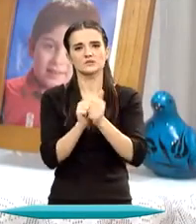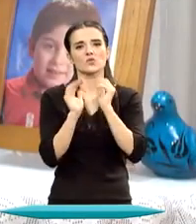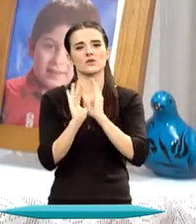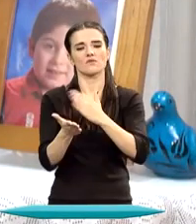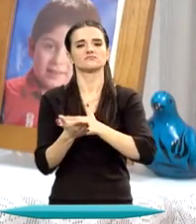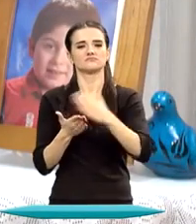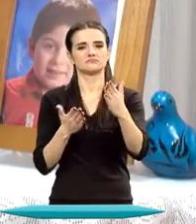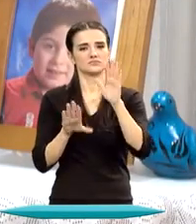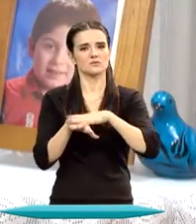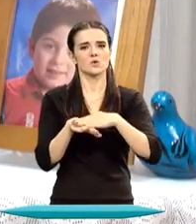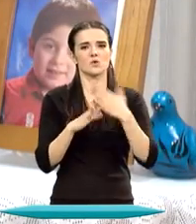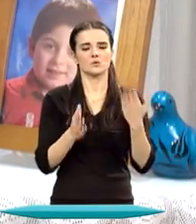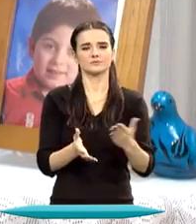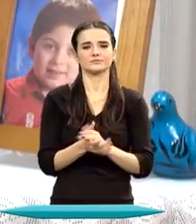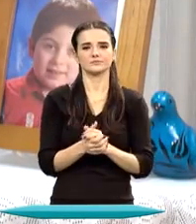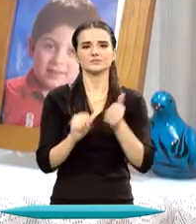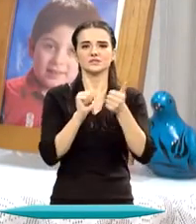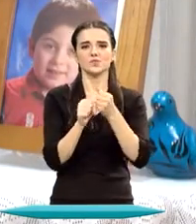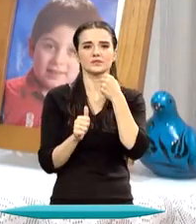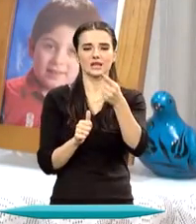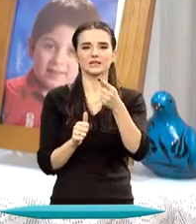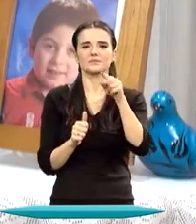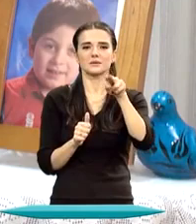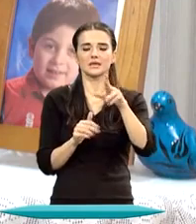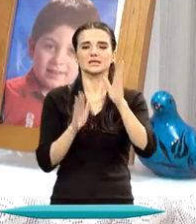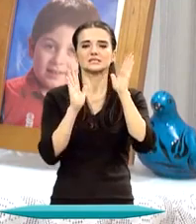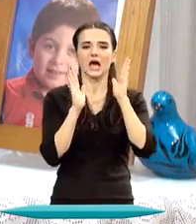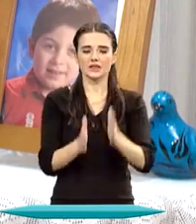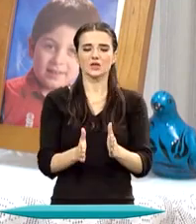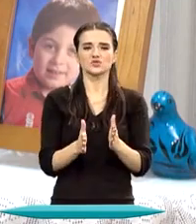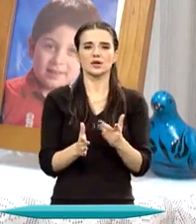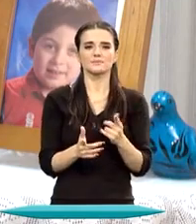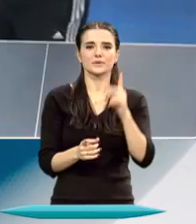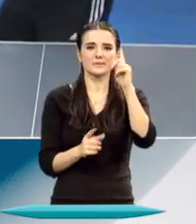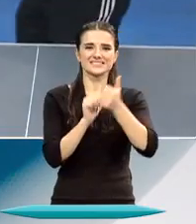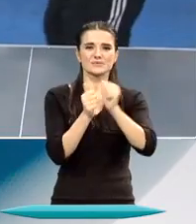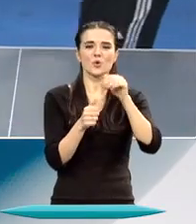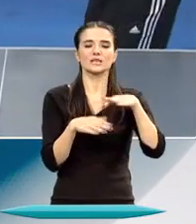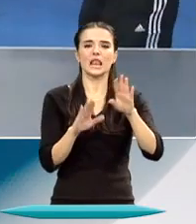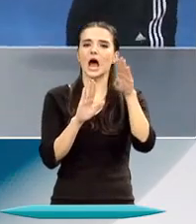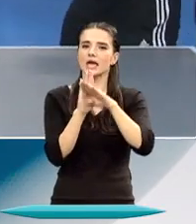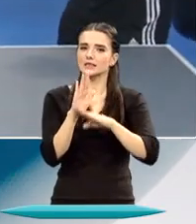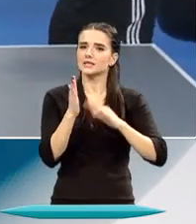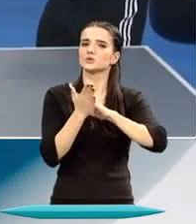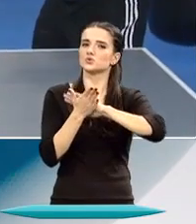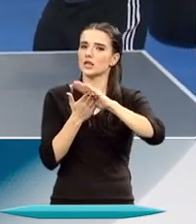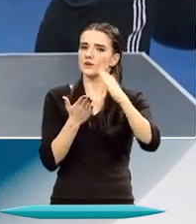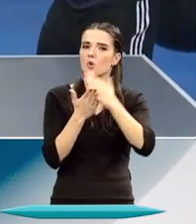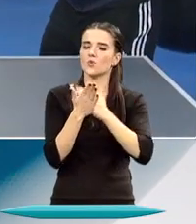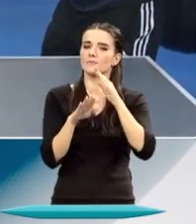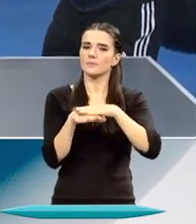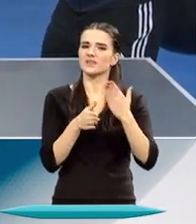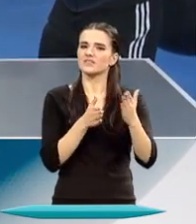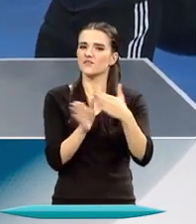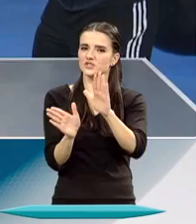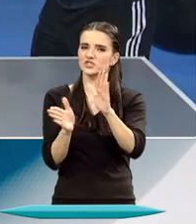akşam yemeğini yiyor. Yani spor dediğim gibi sadece şey değil, bir spor değil, hayatını